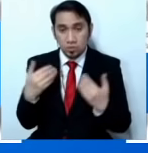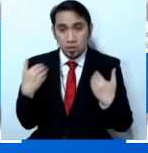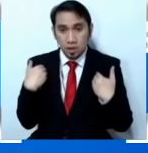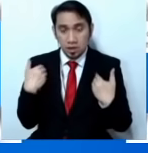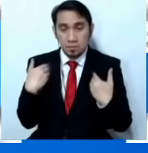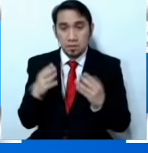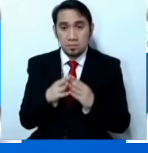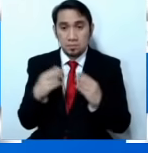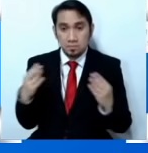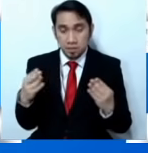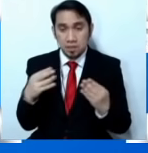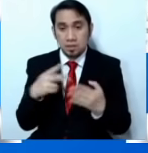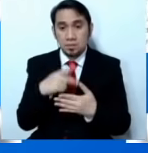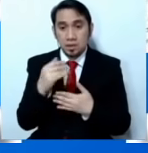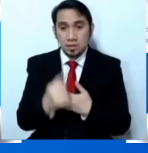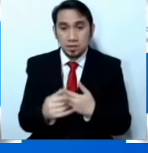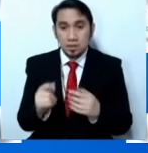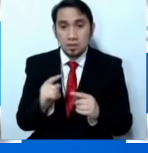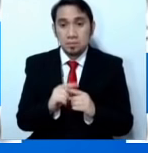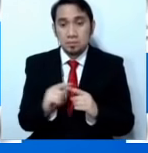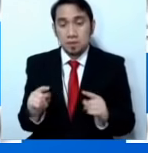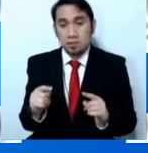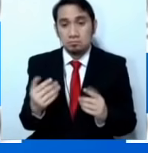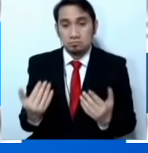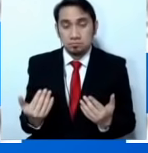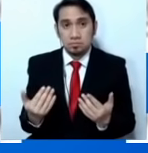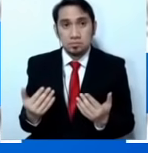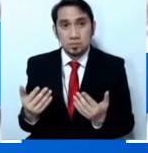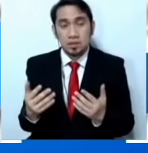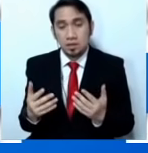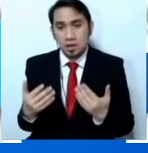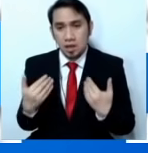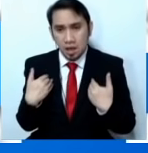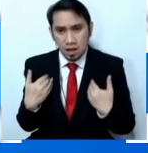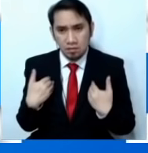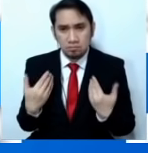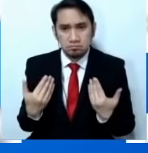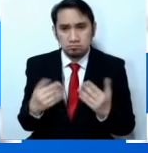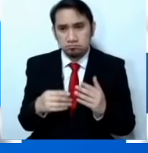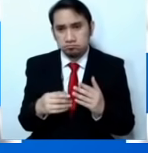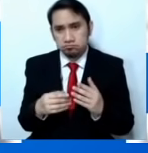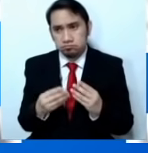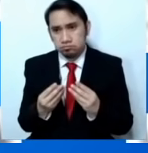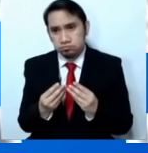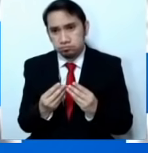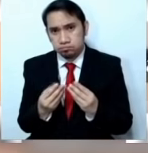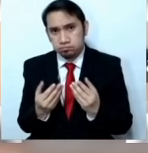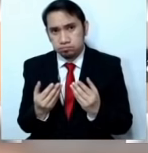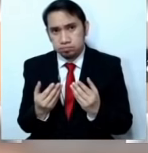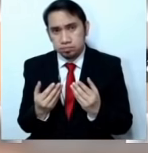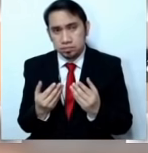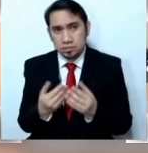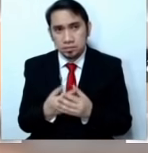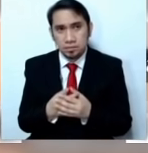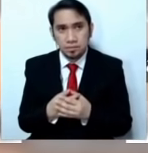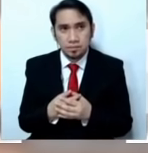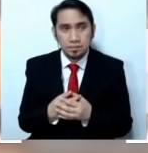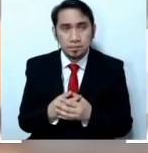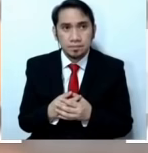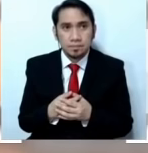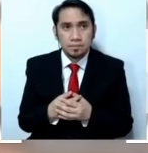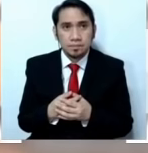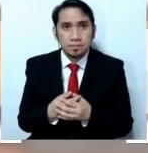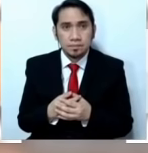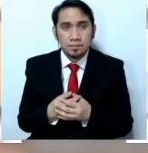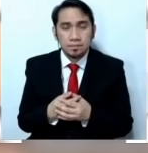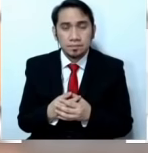Pero napapaikutan umano nila ito sa pamamagitan ng joint venture agreement sa mga kontraktor na may AAA licenses. Maliwanag na ginamit